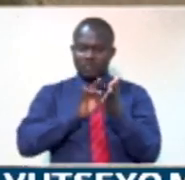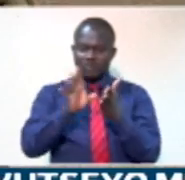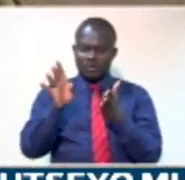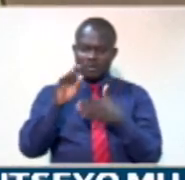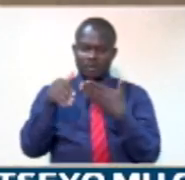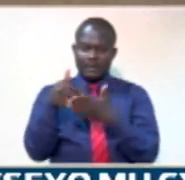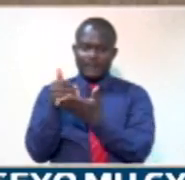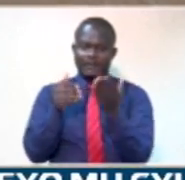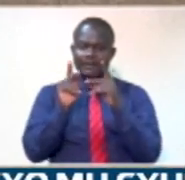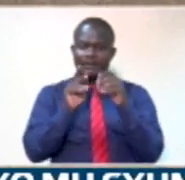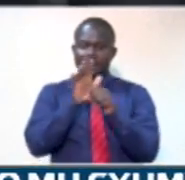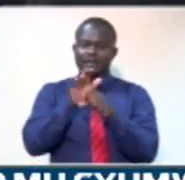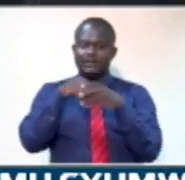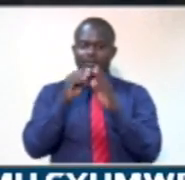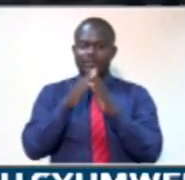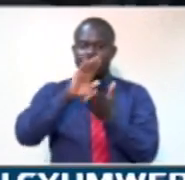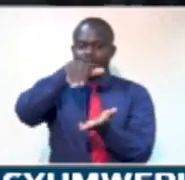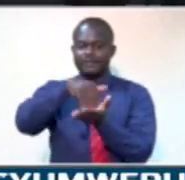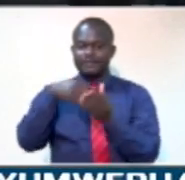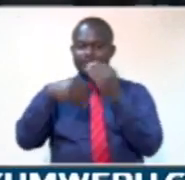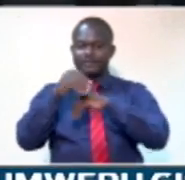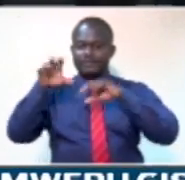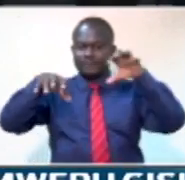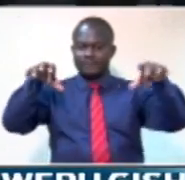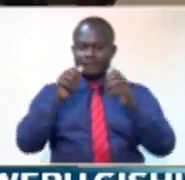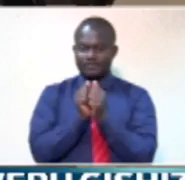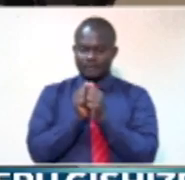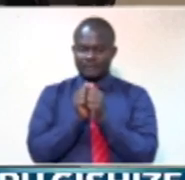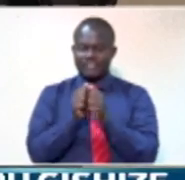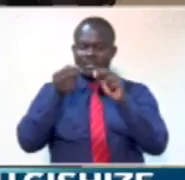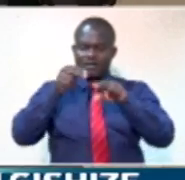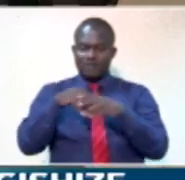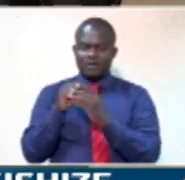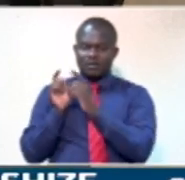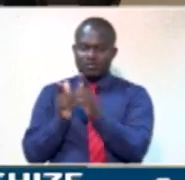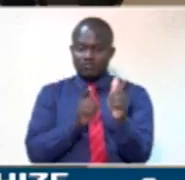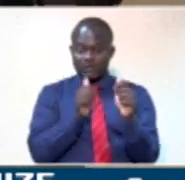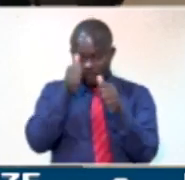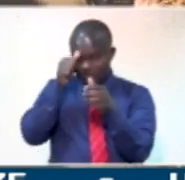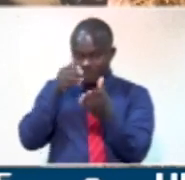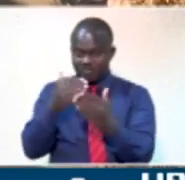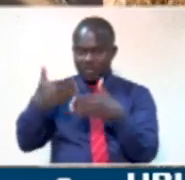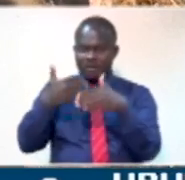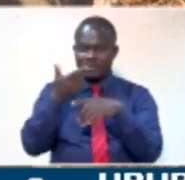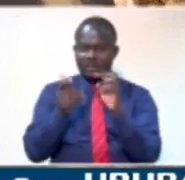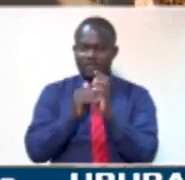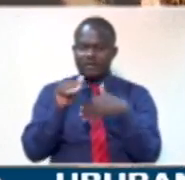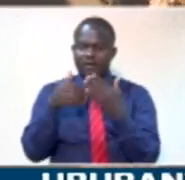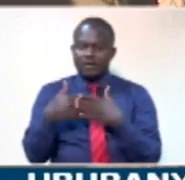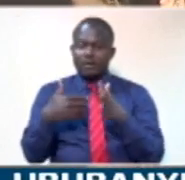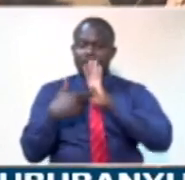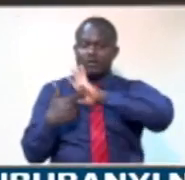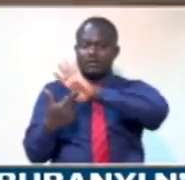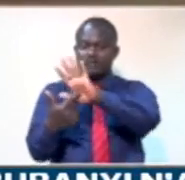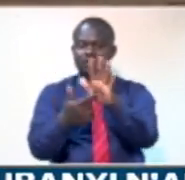ibyihebe byajujubije abaturage mu mijyi n'udusantere tw'ubucuruzi dutandukanye. Ibibera ku rugamba abaturage barabikurikira hafi kandi byabateye no